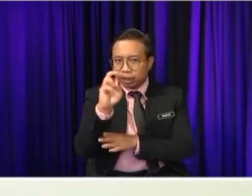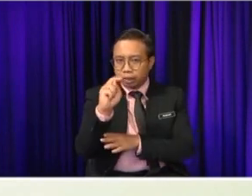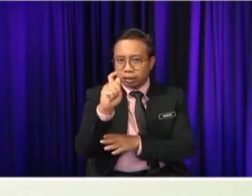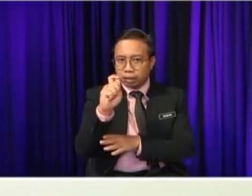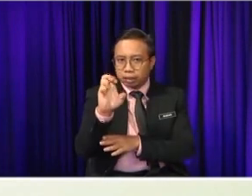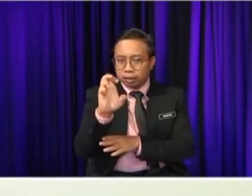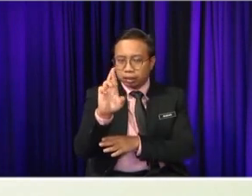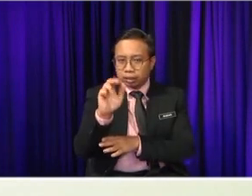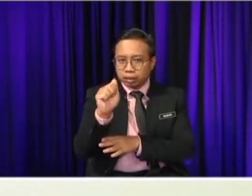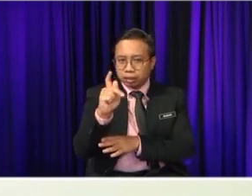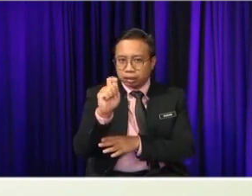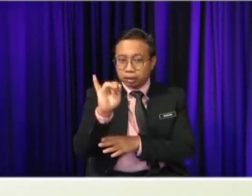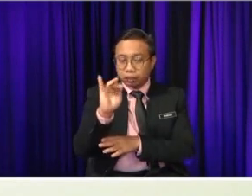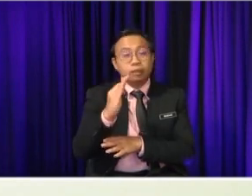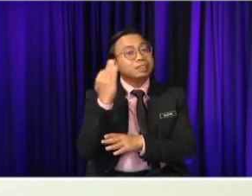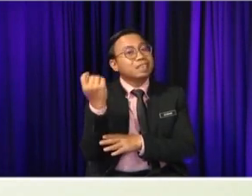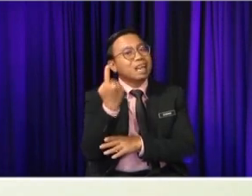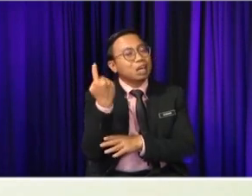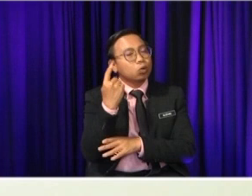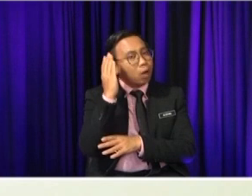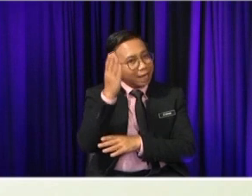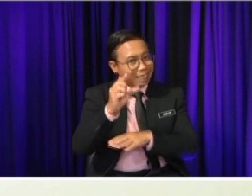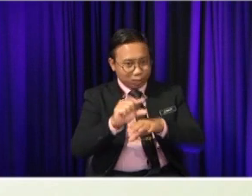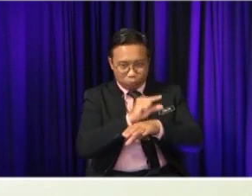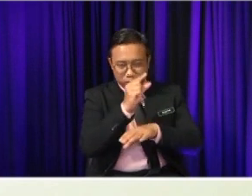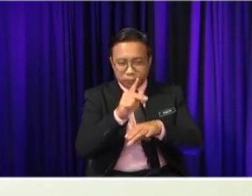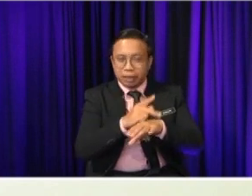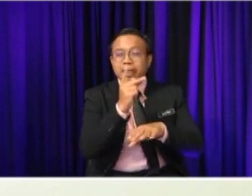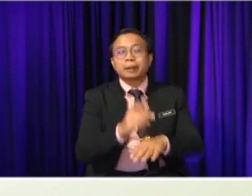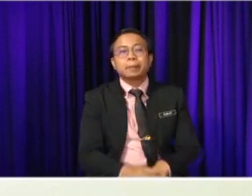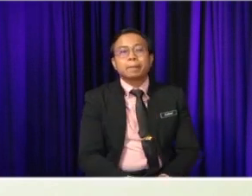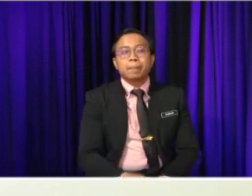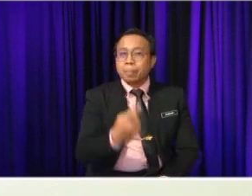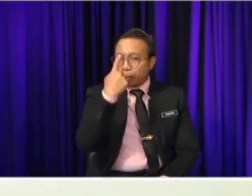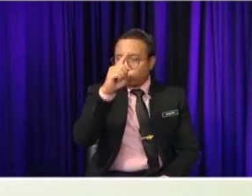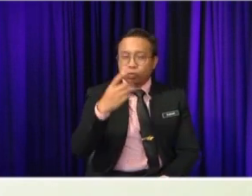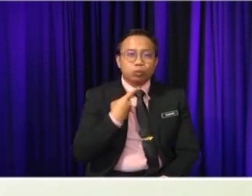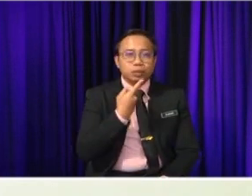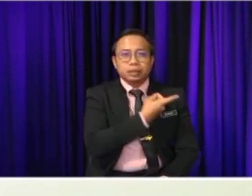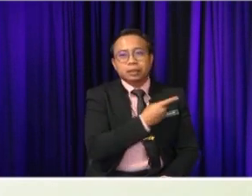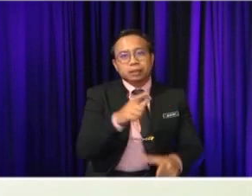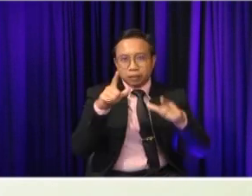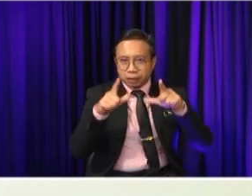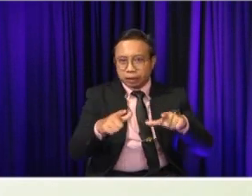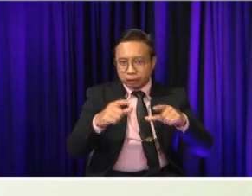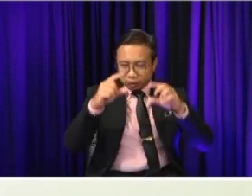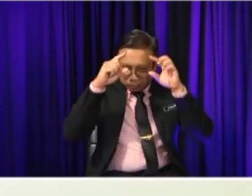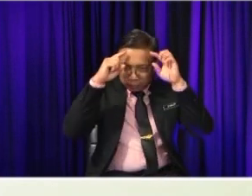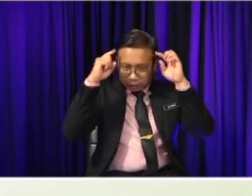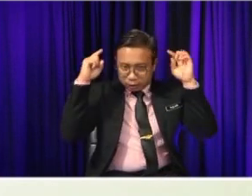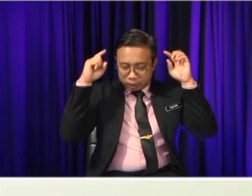iklan interaktif nih selalunya akan digunakan pakai untuk kita letak ke file atas